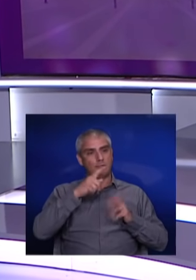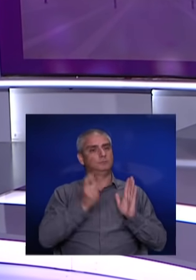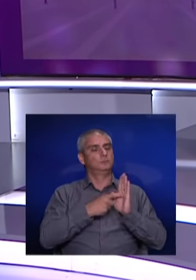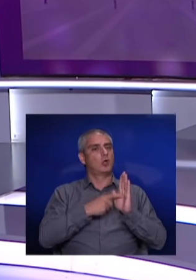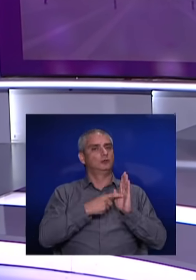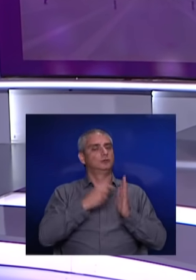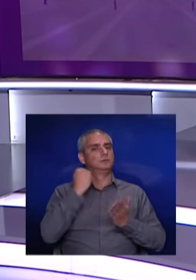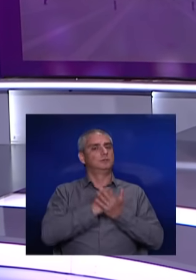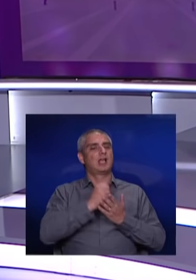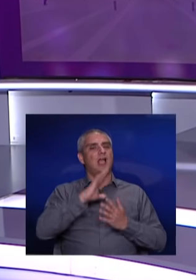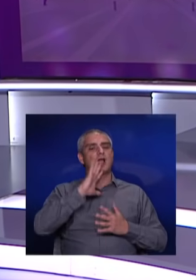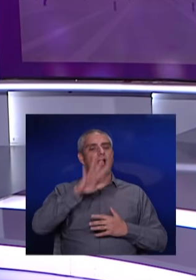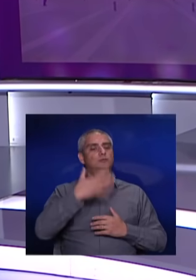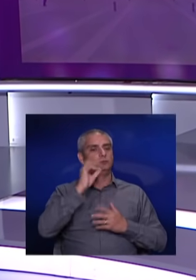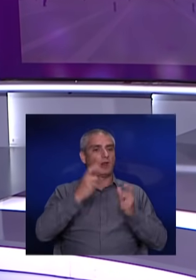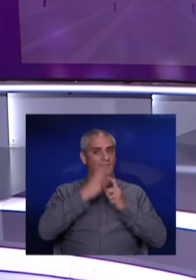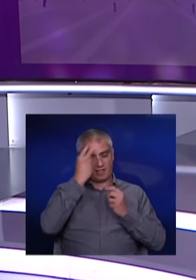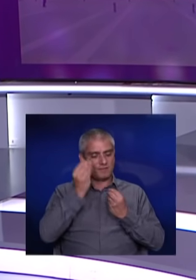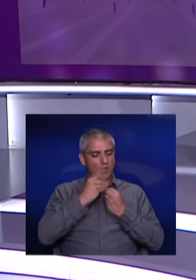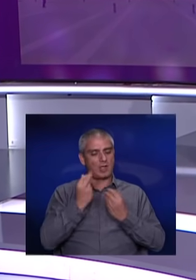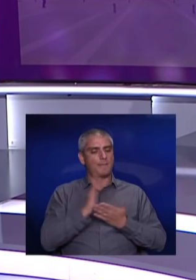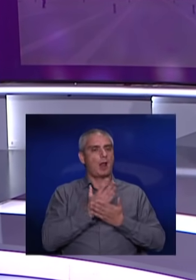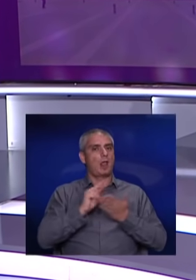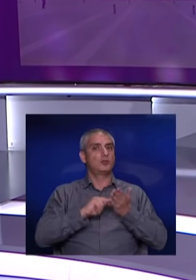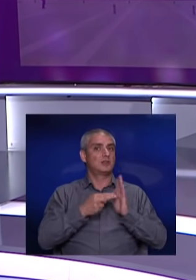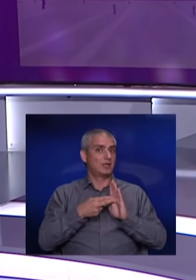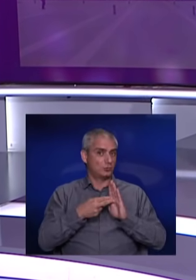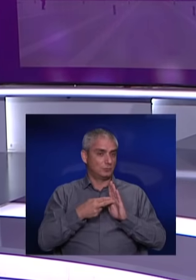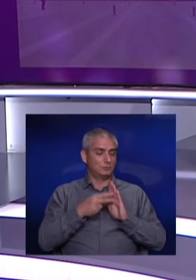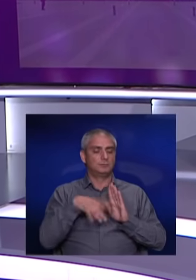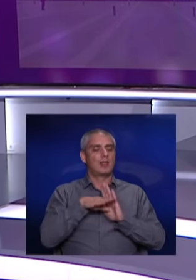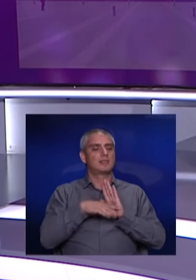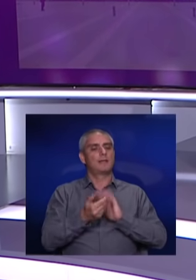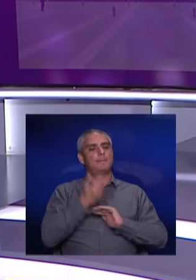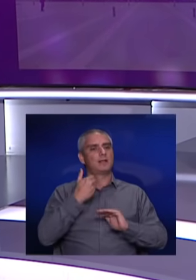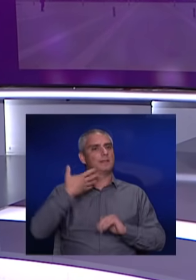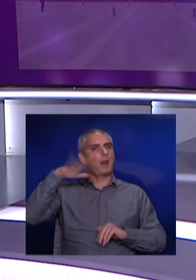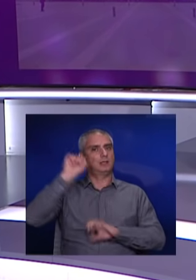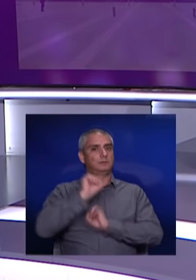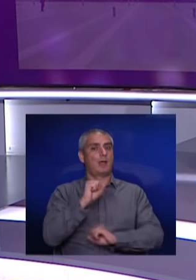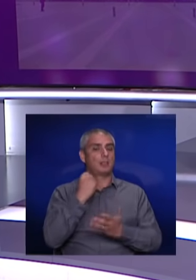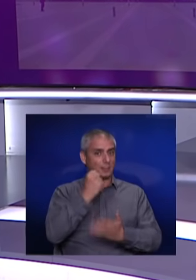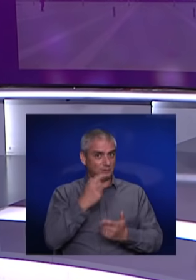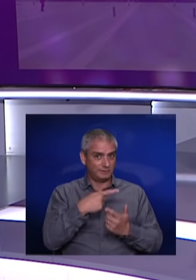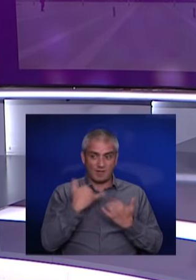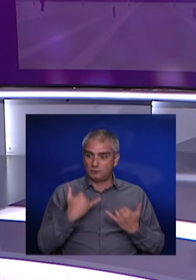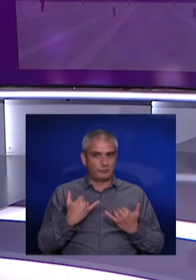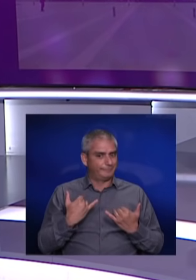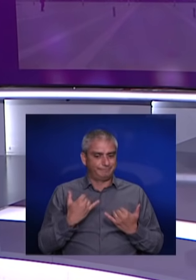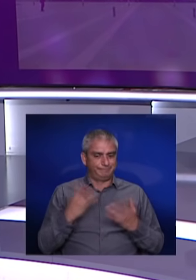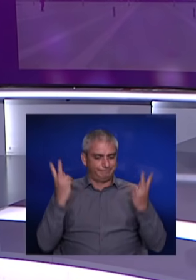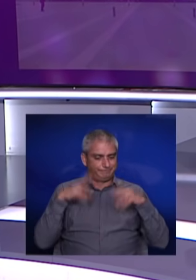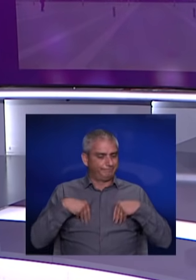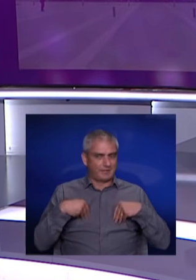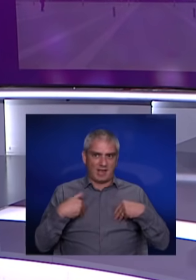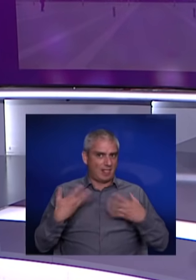החומש לחברה הערבית, בתוספת עוד כמה החלטות תכנוניות, כתנאים מקדימים להצבעה בעד התקציב. כרגע אין עדיין הסכמות